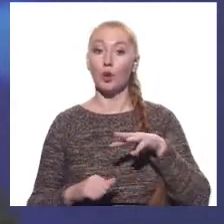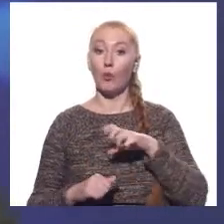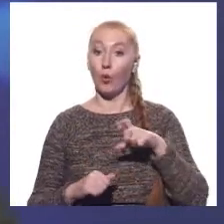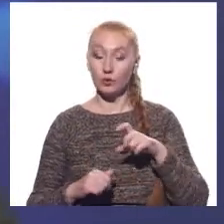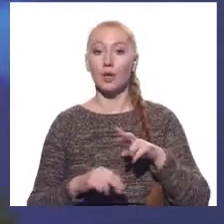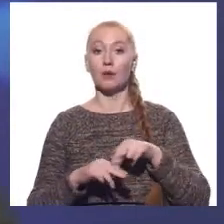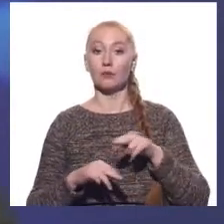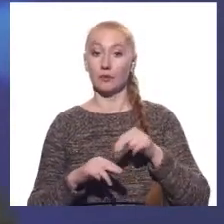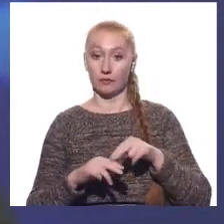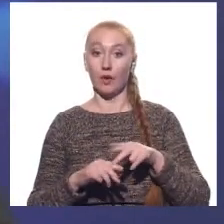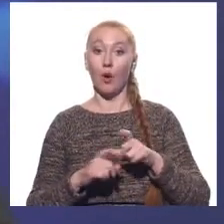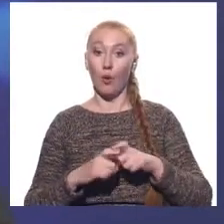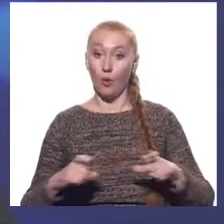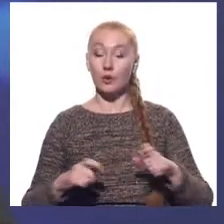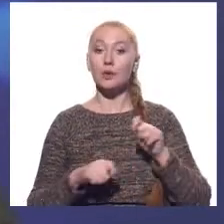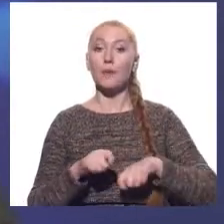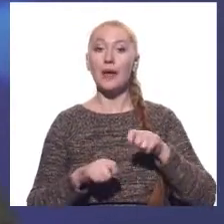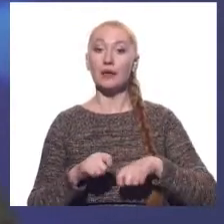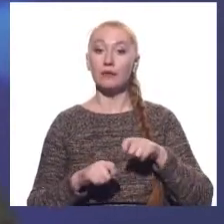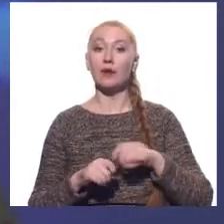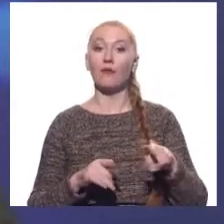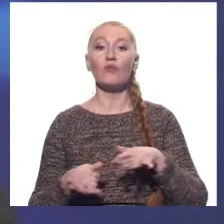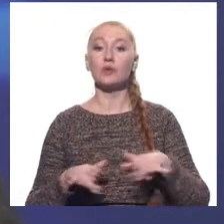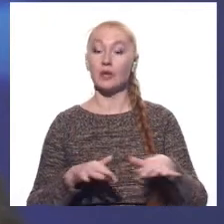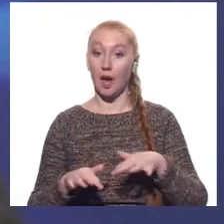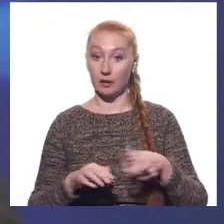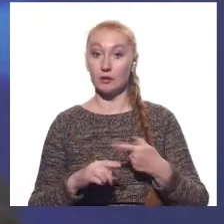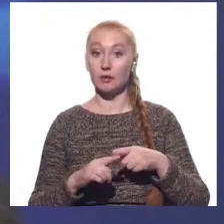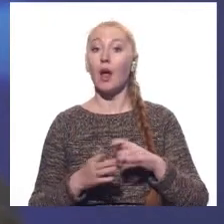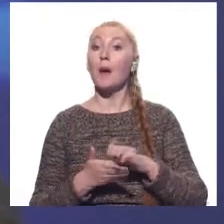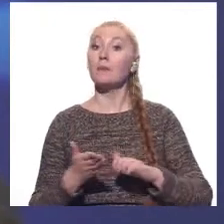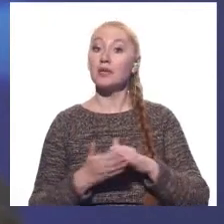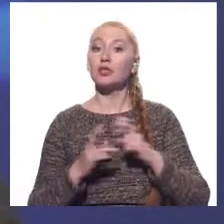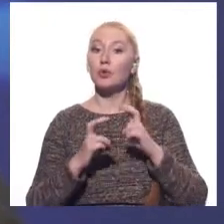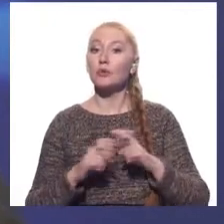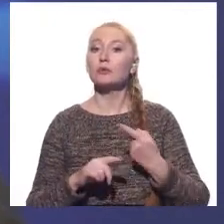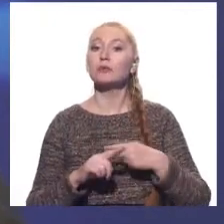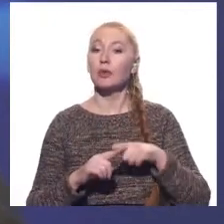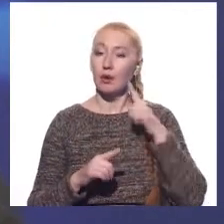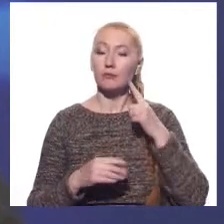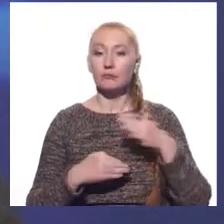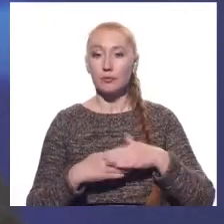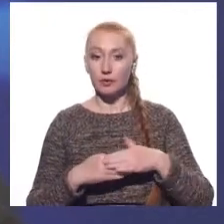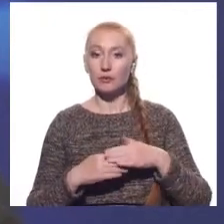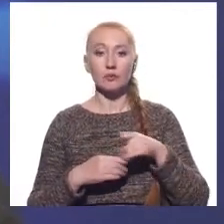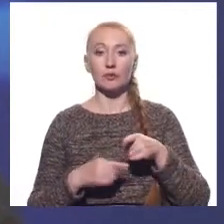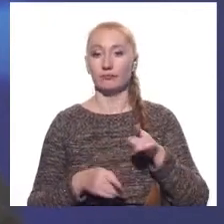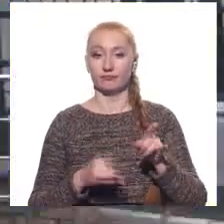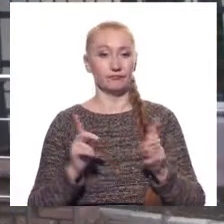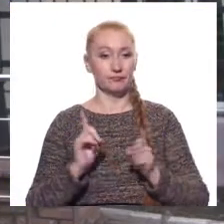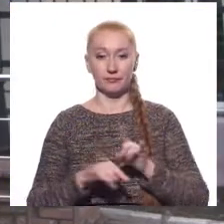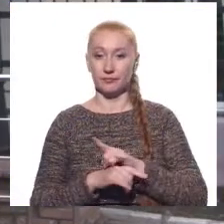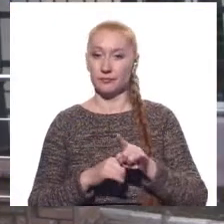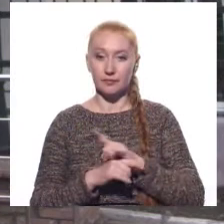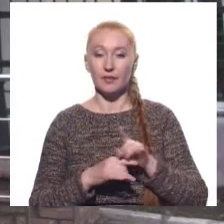та правоохоронних органів з перевірки його діяльності. Причиною розслідування стала підозра у недостовірності